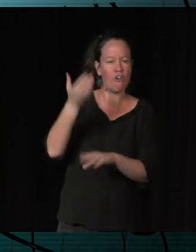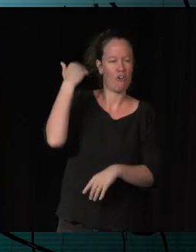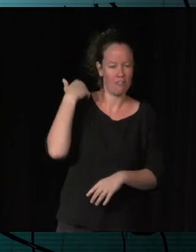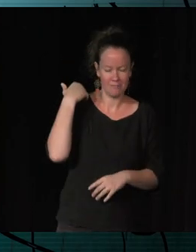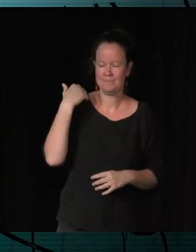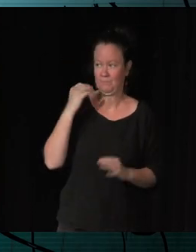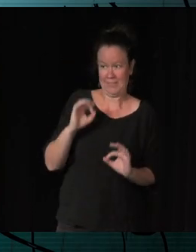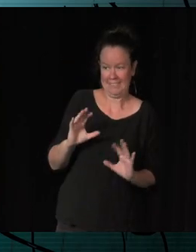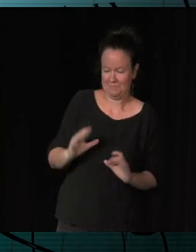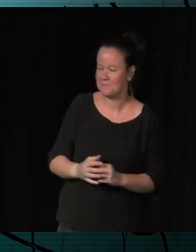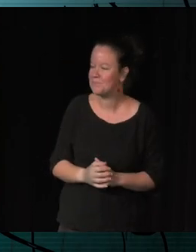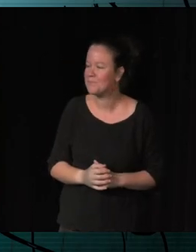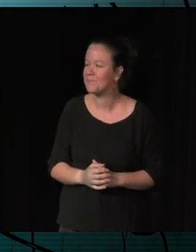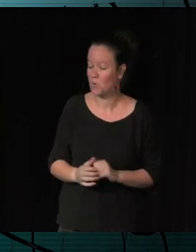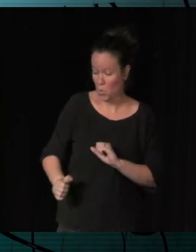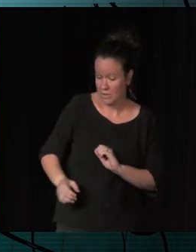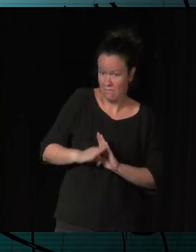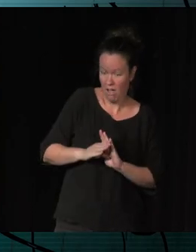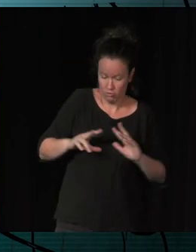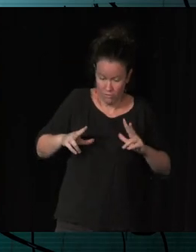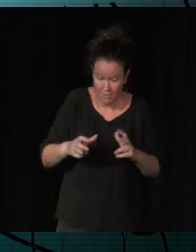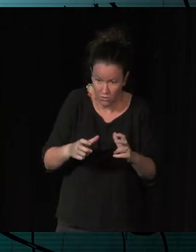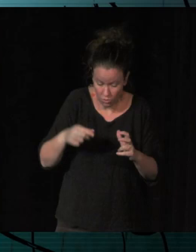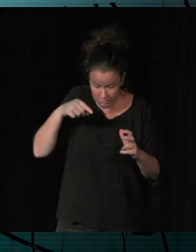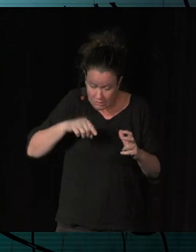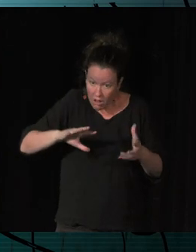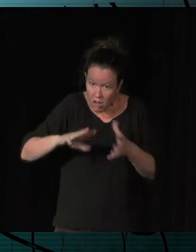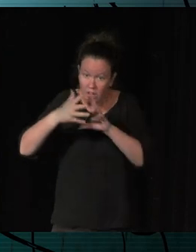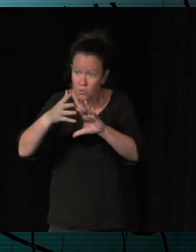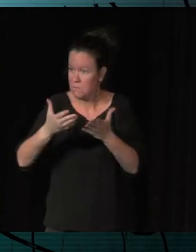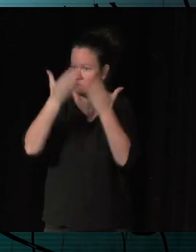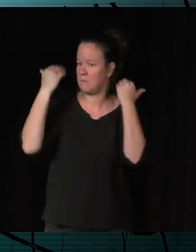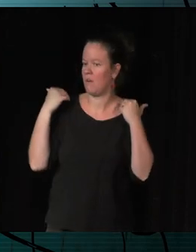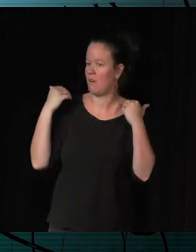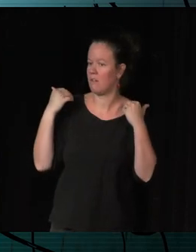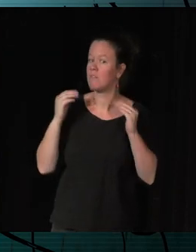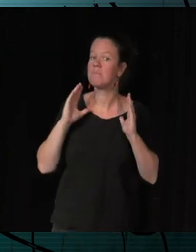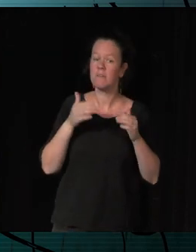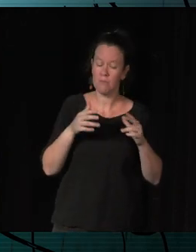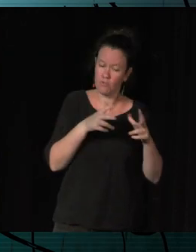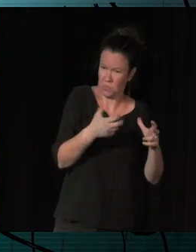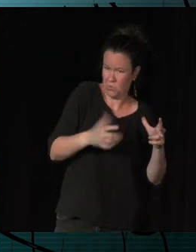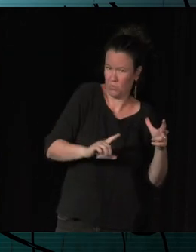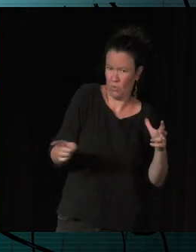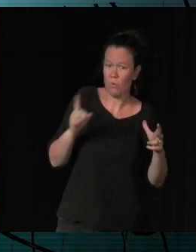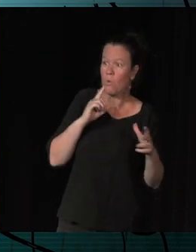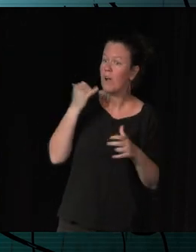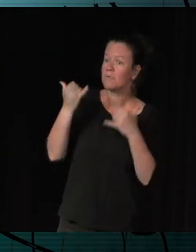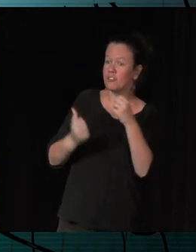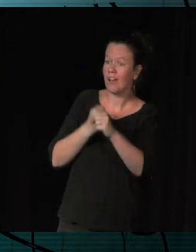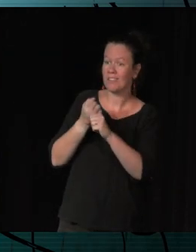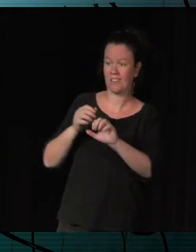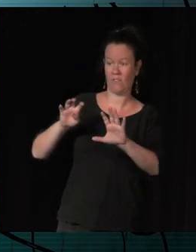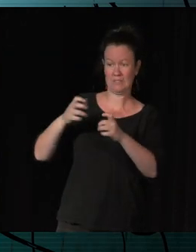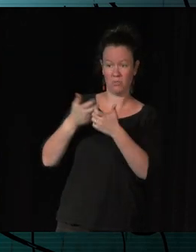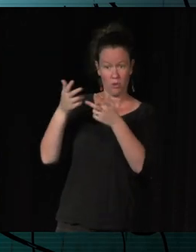imaginait déjà pas comment les jeux vidéo allit évoluer mais même pas que les jeux vidéos il faut voir Queen 90 il y avait il y avait pas d'informatique